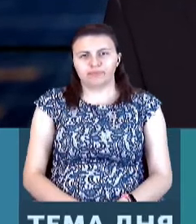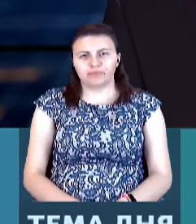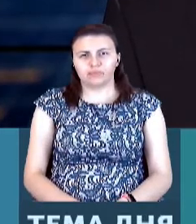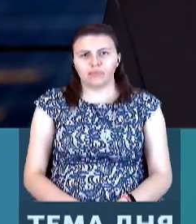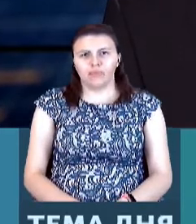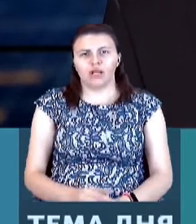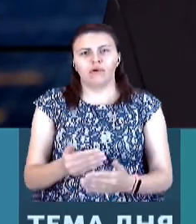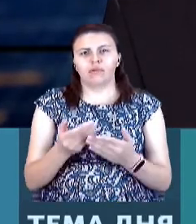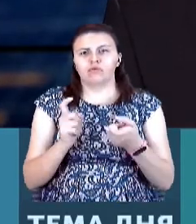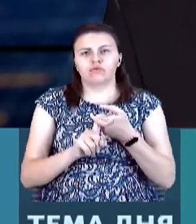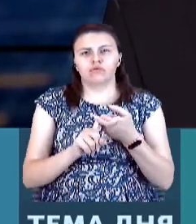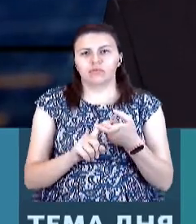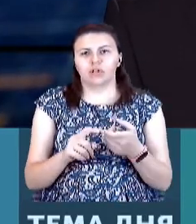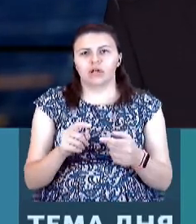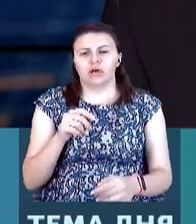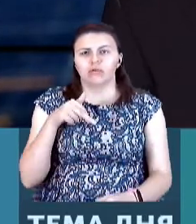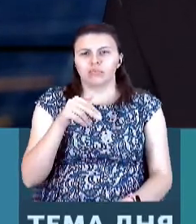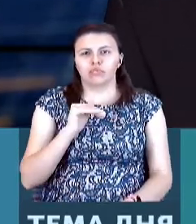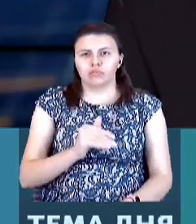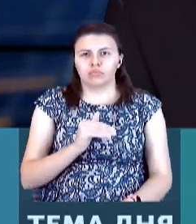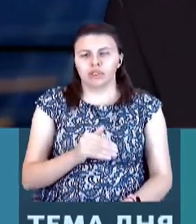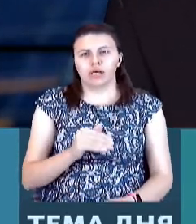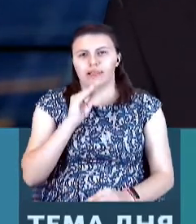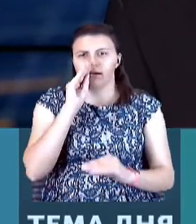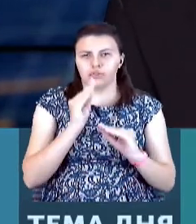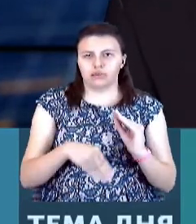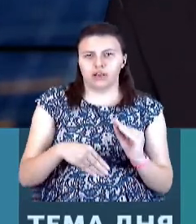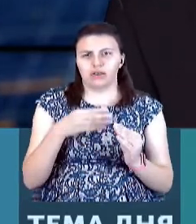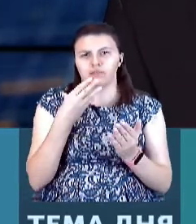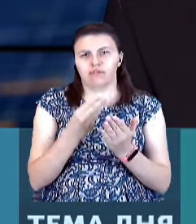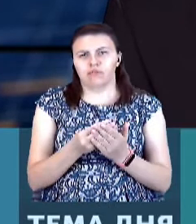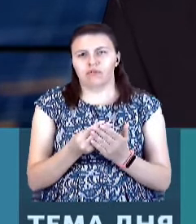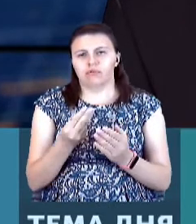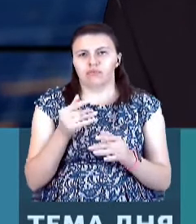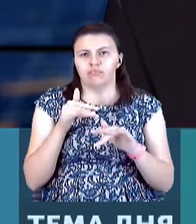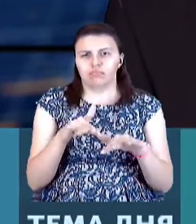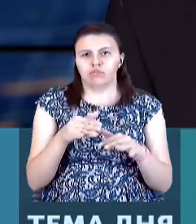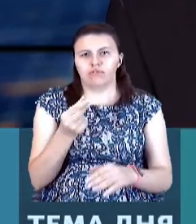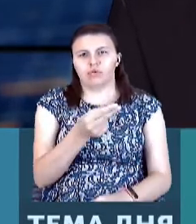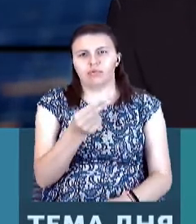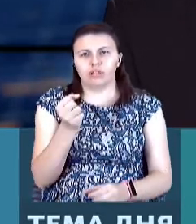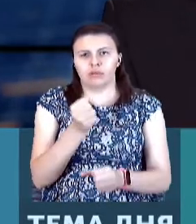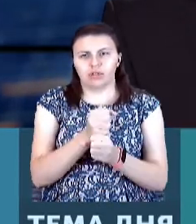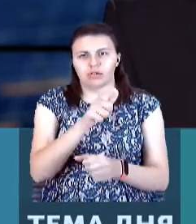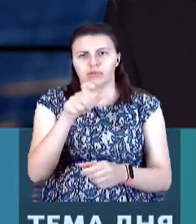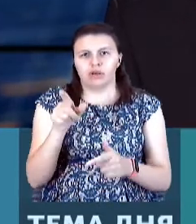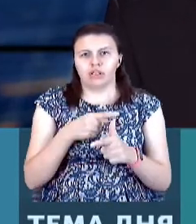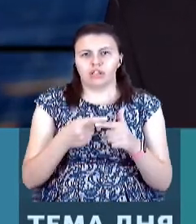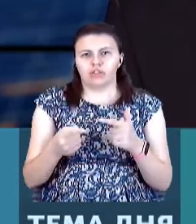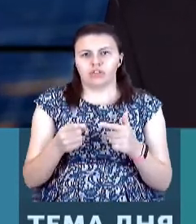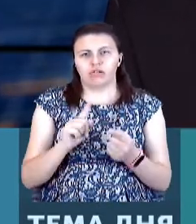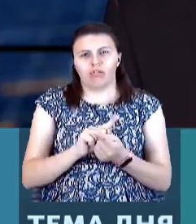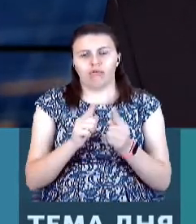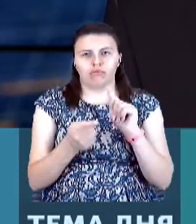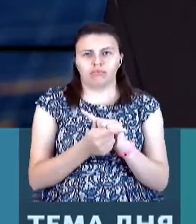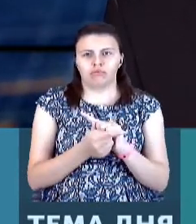чого це залежатиме? Підуть підприємці шляхом тінізації власної справи виплати працівникам чи все ж таки детінізації?